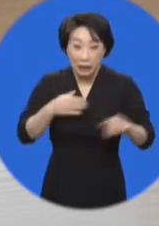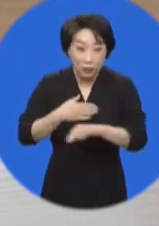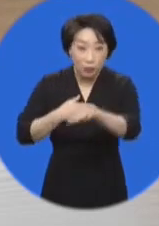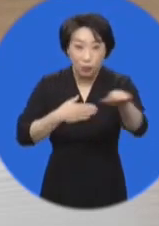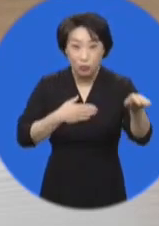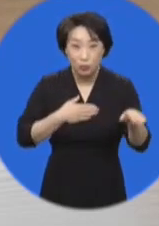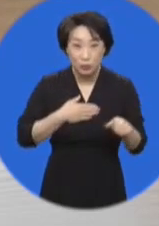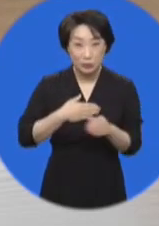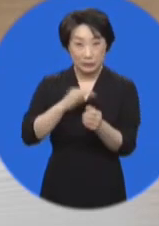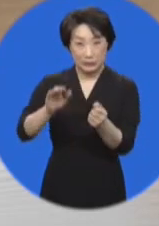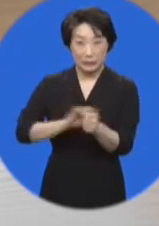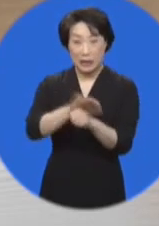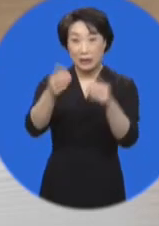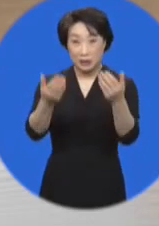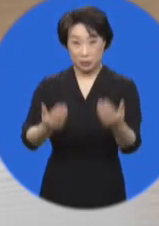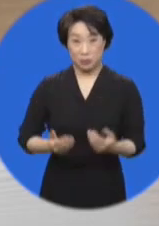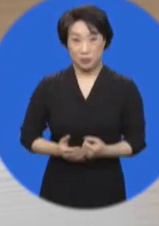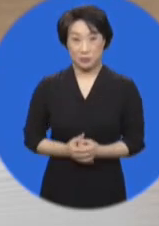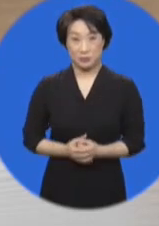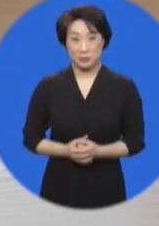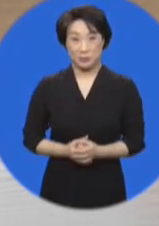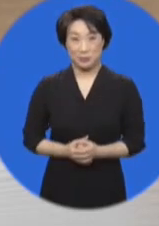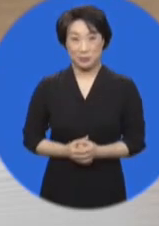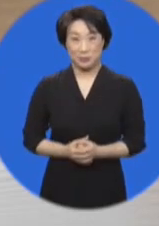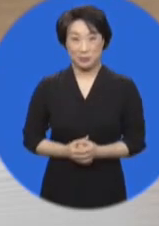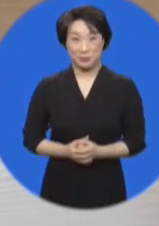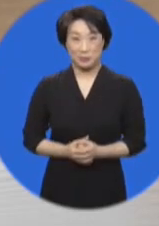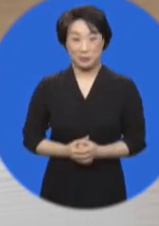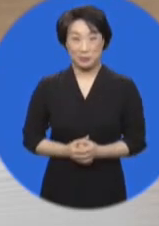인간을 사랑하셨으니